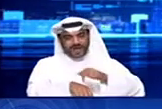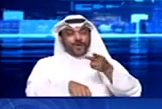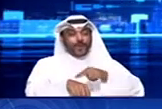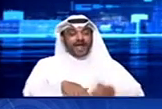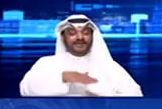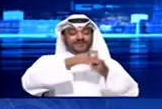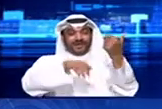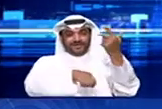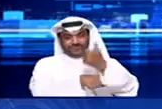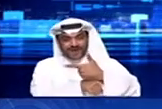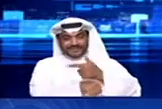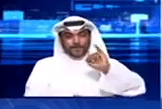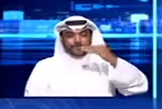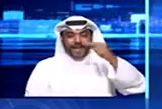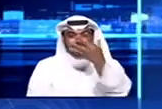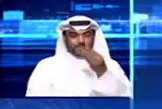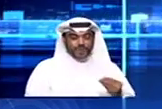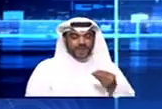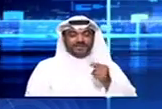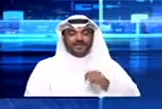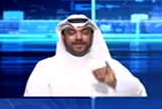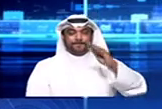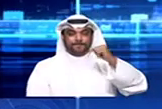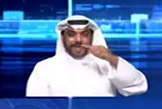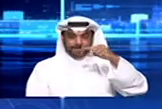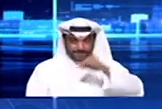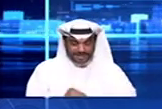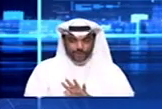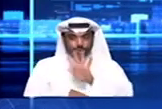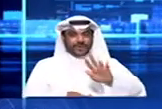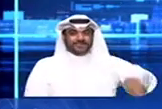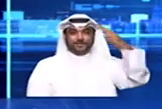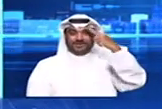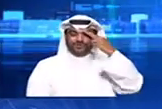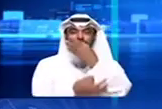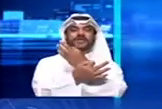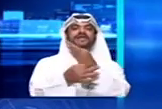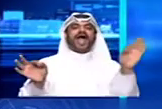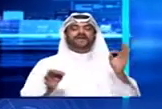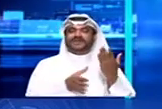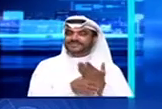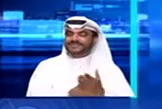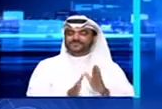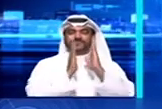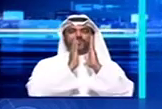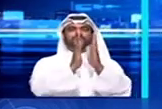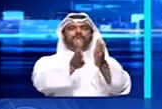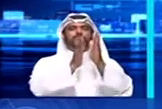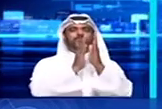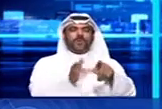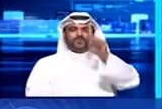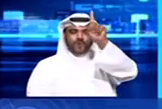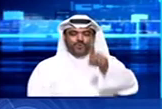صاحب السمو الملكي الأمير محمد بن سلمان والشعب السعودي كافة بمناسبة اليوم